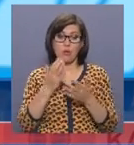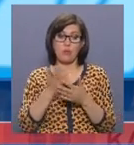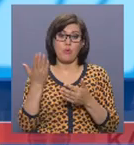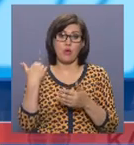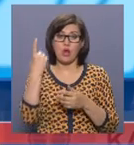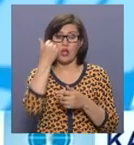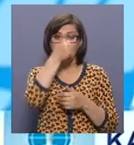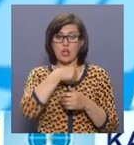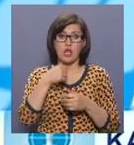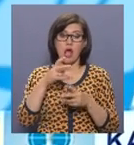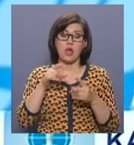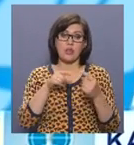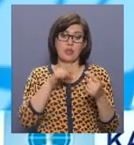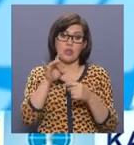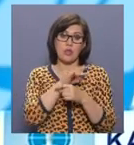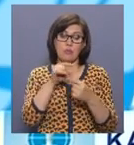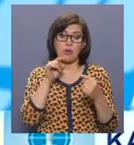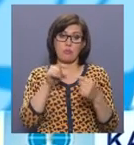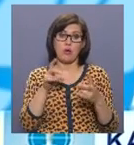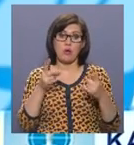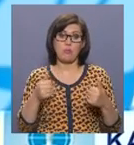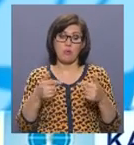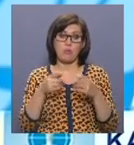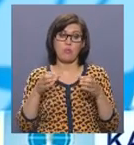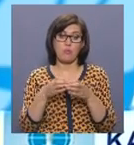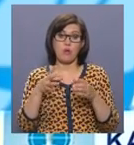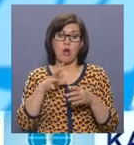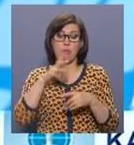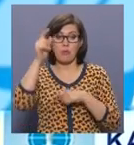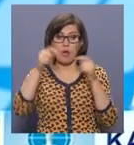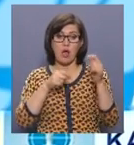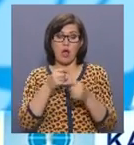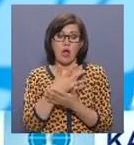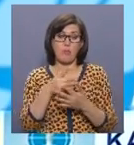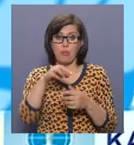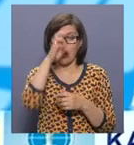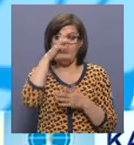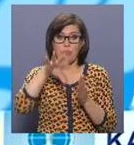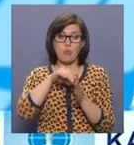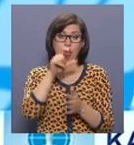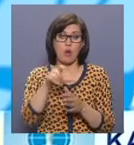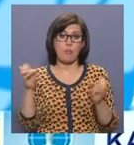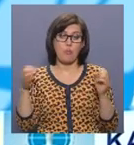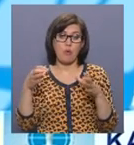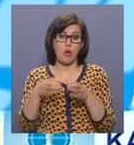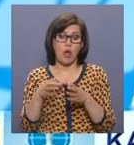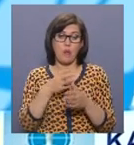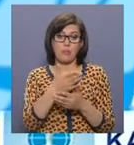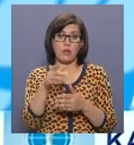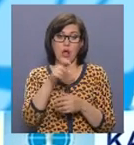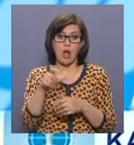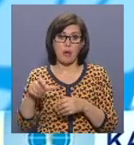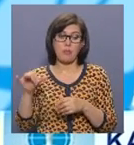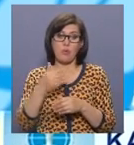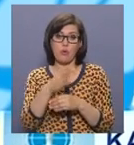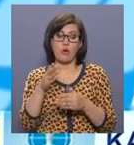жылы дін лаңкестікке қарсы деген атаумен ұйымдастырылған конференцияда әртүрлі елдің депутаттары бас қосты. Біз осы жолдан